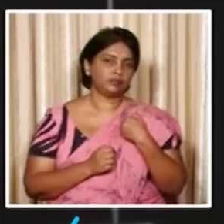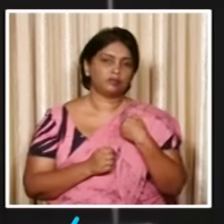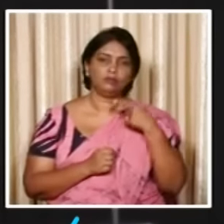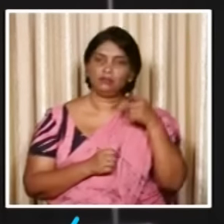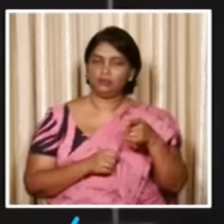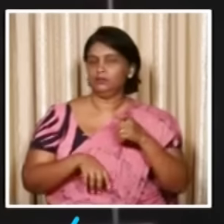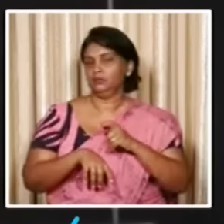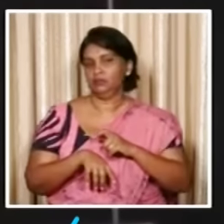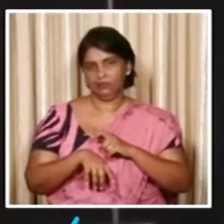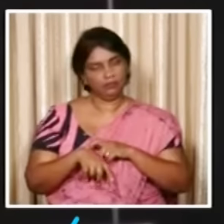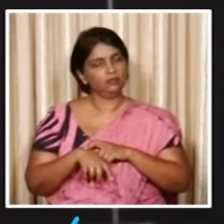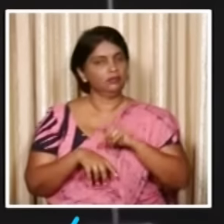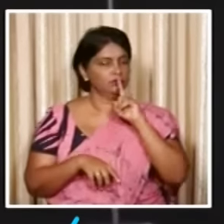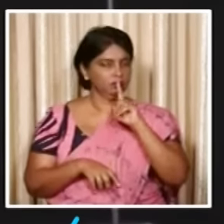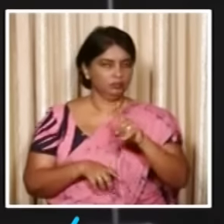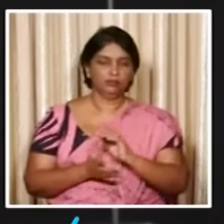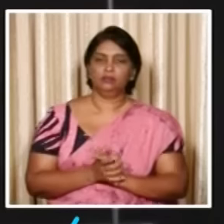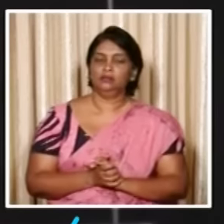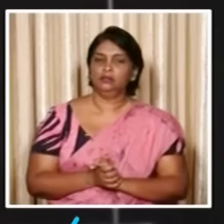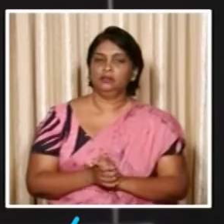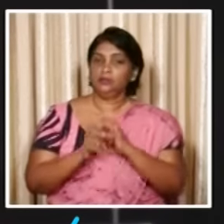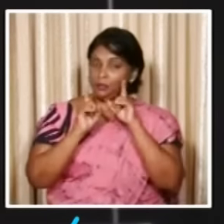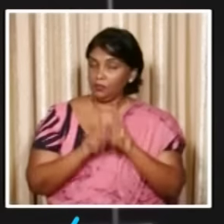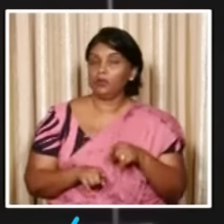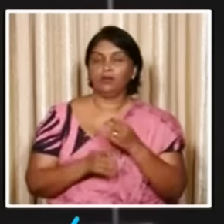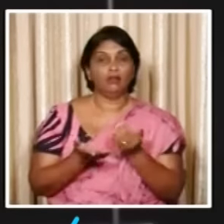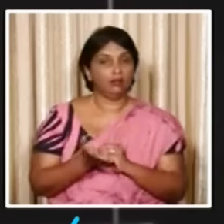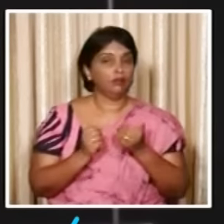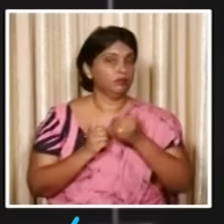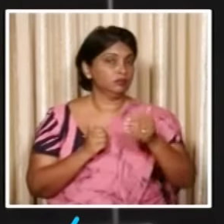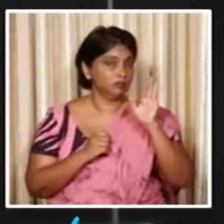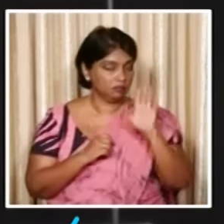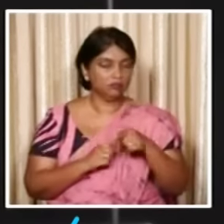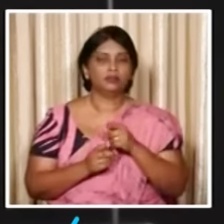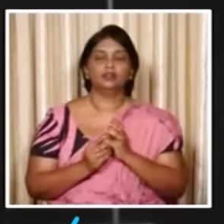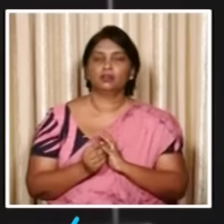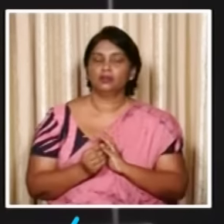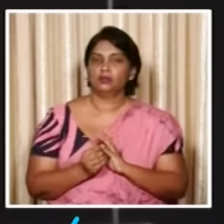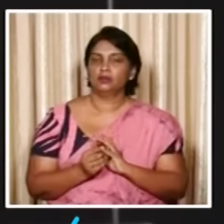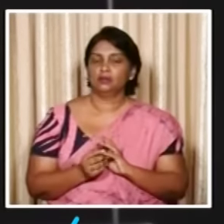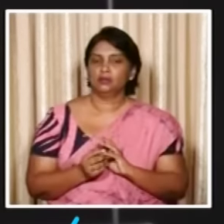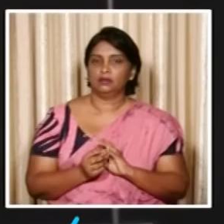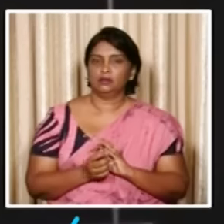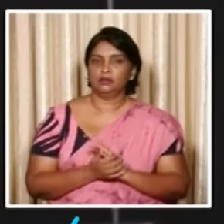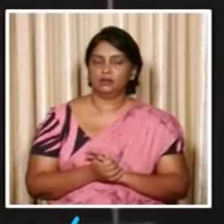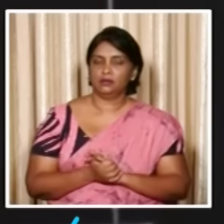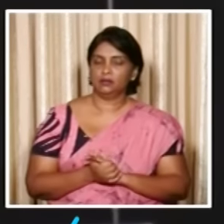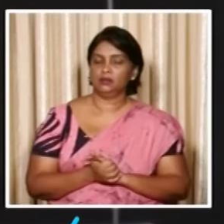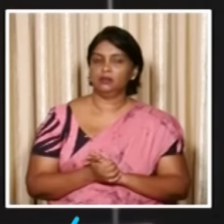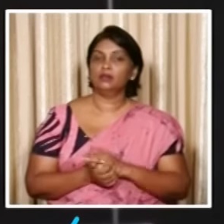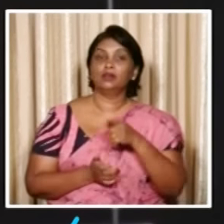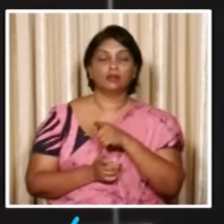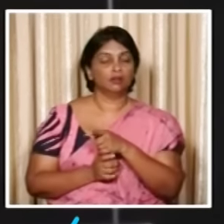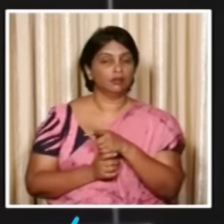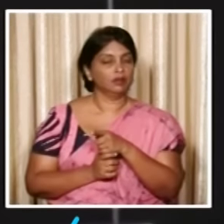மேலும் வலுவாக்குவதாகவே அமையும் என்பதில் தாங்களும் கரிசனை கொண்டிருப்பீர்கள் என இந்த உயர்ந்த சபையில் உள்ள ஒவ்வொருவரையும் நான் எதிர்பார்க்கிறேன். எந்தவித